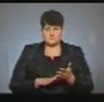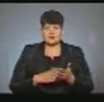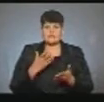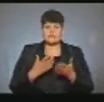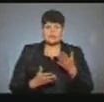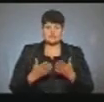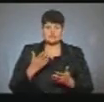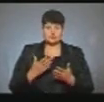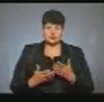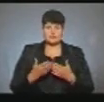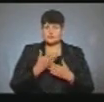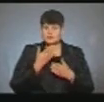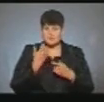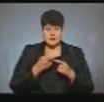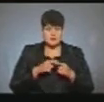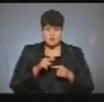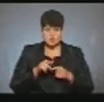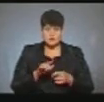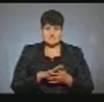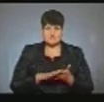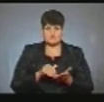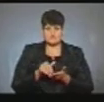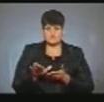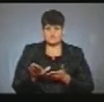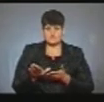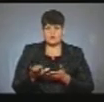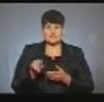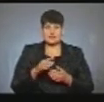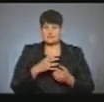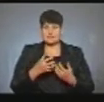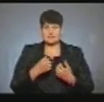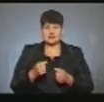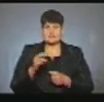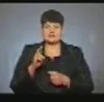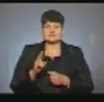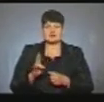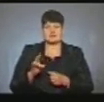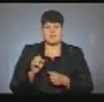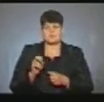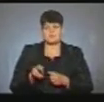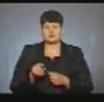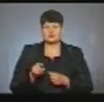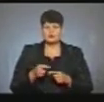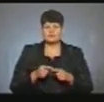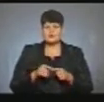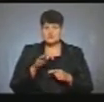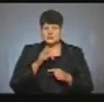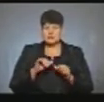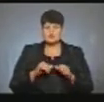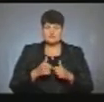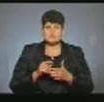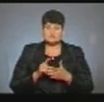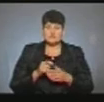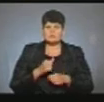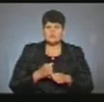Якщо ж немає цього, заява буде відхилена. Вона буде вже не прийнята навіть ЦНАПом. Тому на даний час комісія має відпрацювати, тому